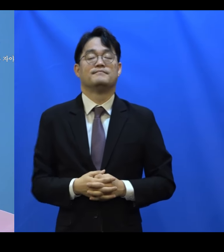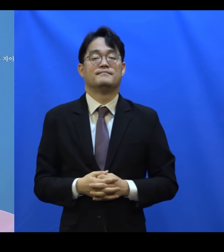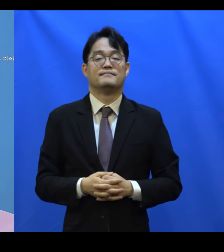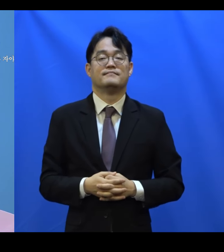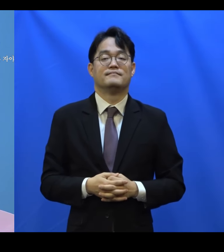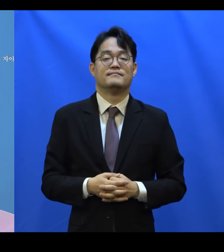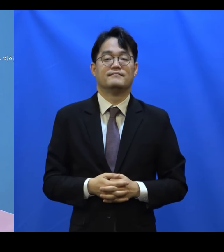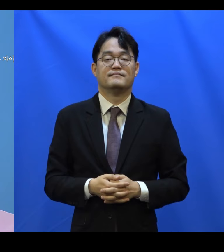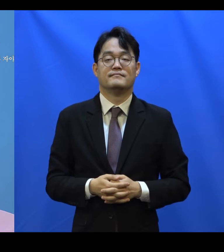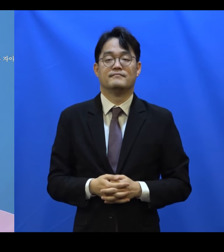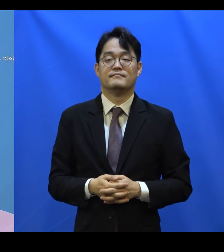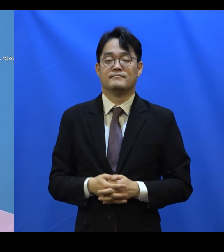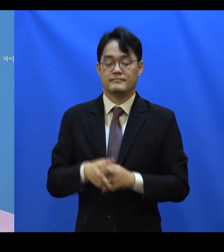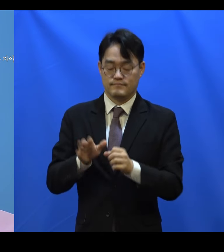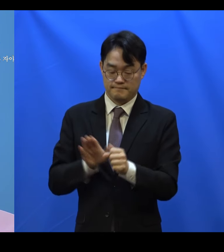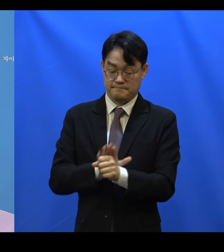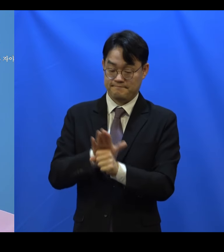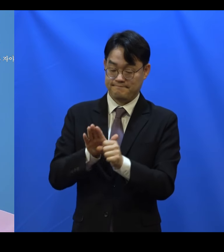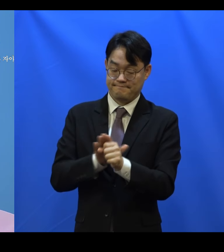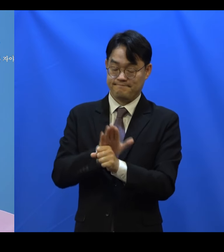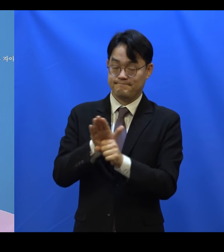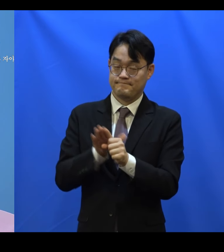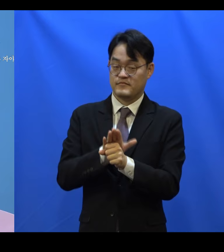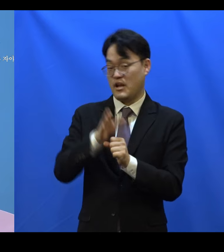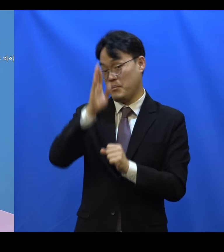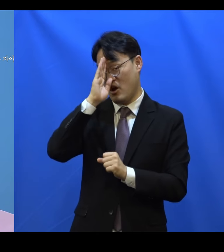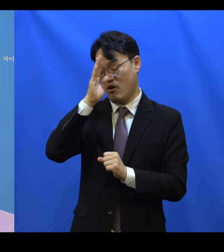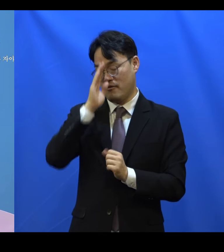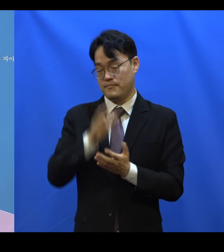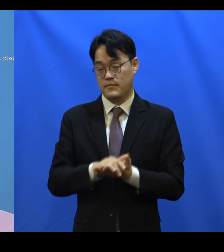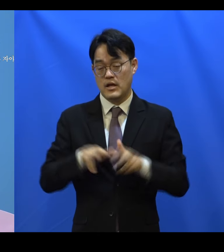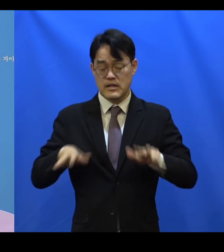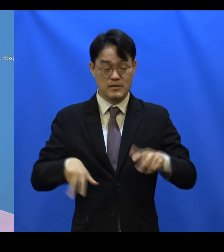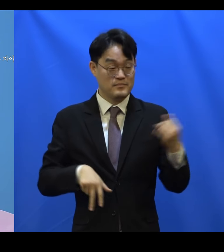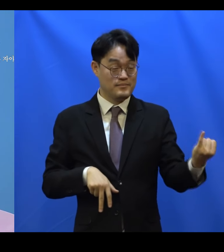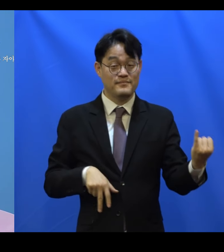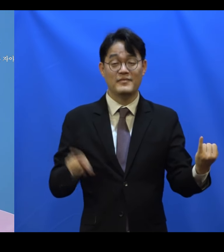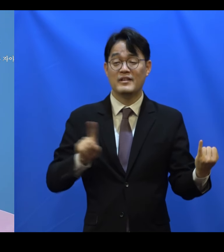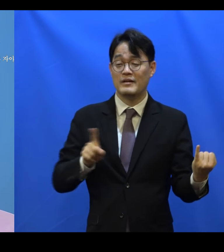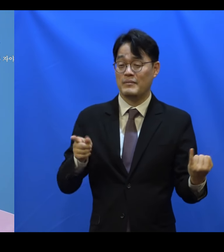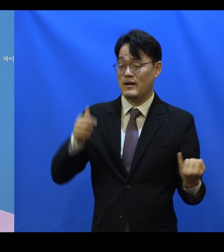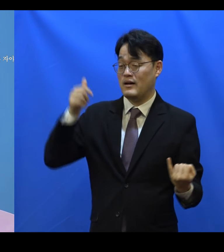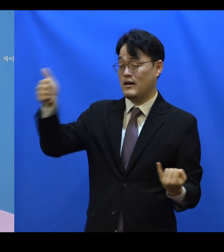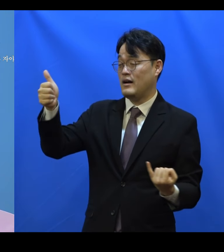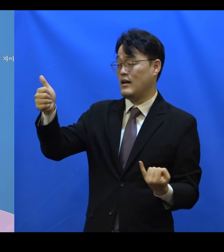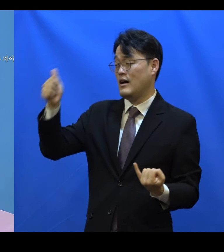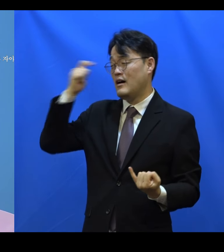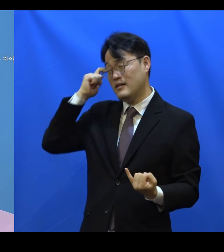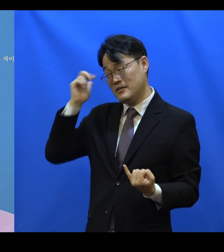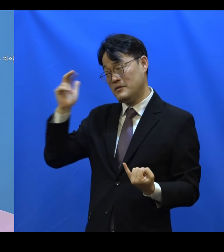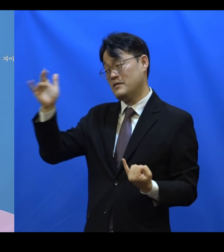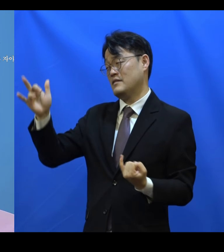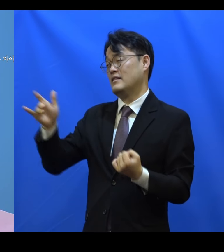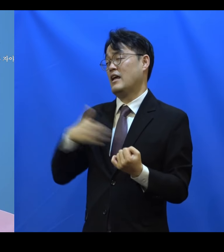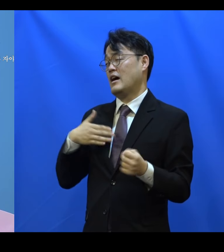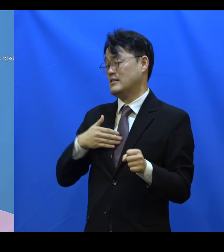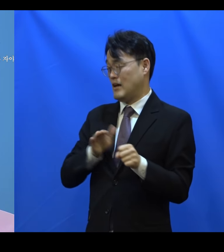사랑의 마법 같은 거죠. 여인은, 술람 여인은 지금 그런 상태에 있다는 것을. 내가 사랑함으로 병이 들었다.